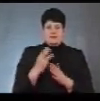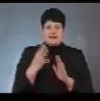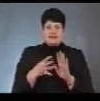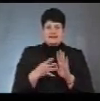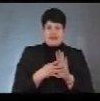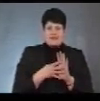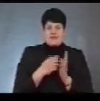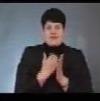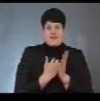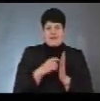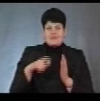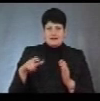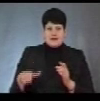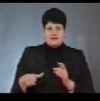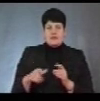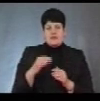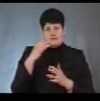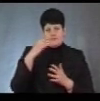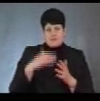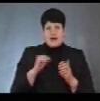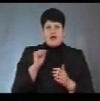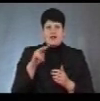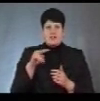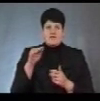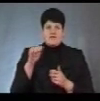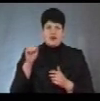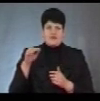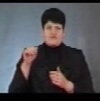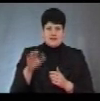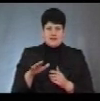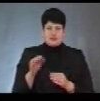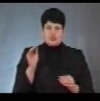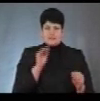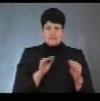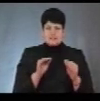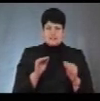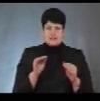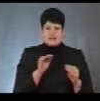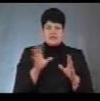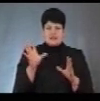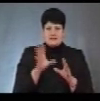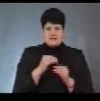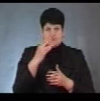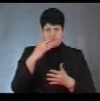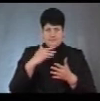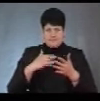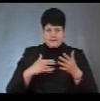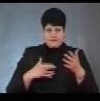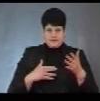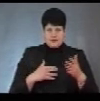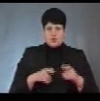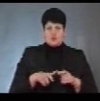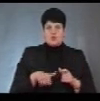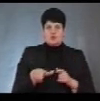кандидатів, розташовані прізвища в алфавітному порядку. Якщо скласти всі виборчі бюлетені в один ряд, то смуга буде